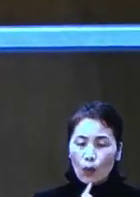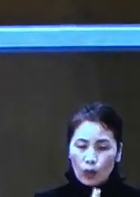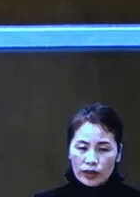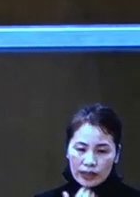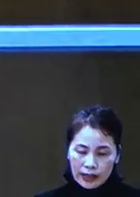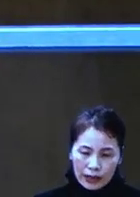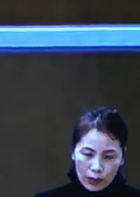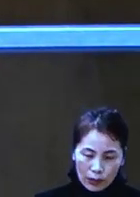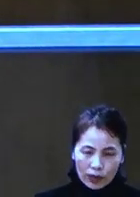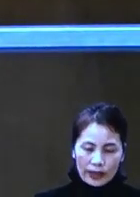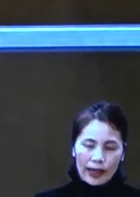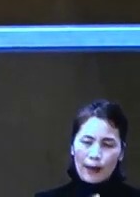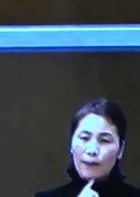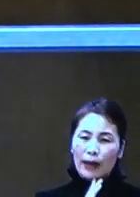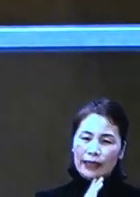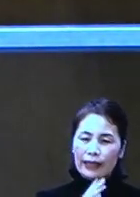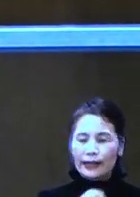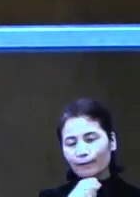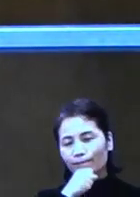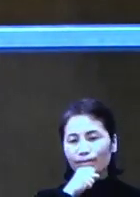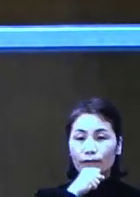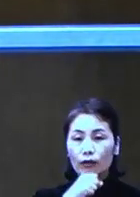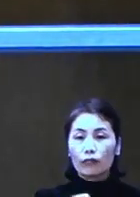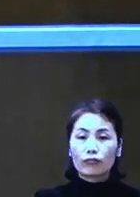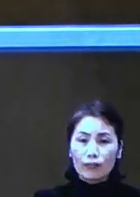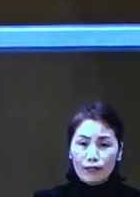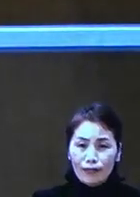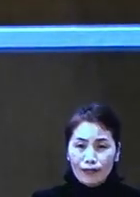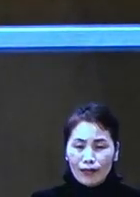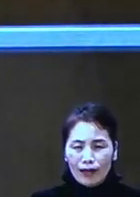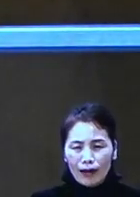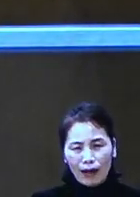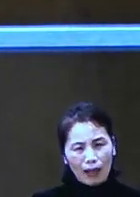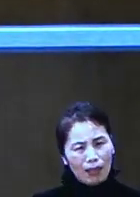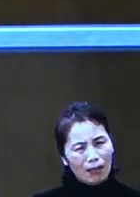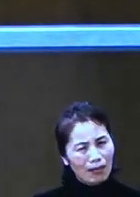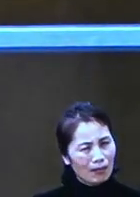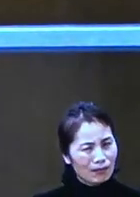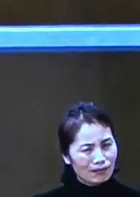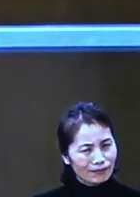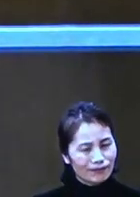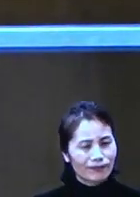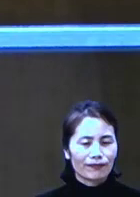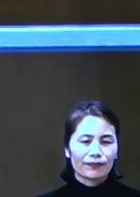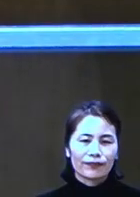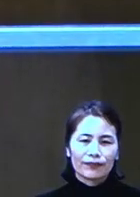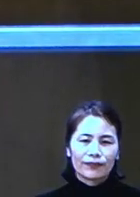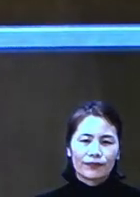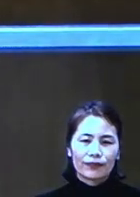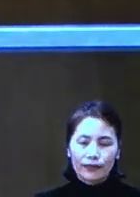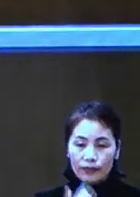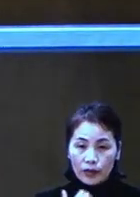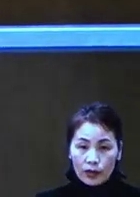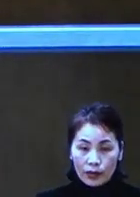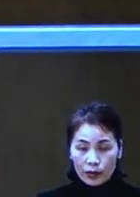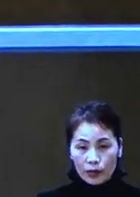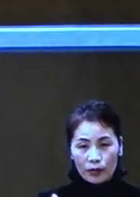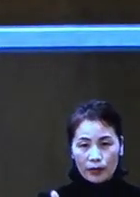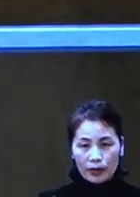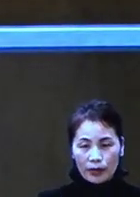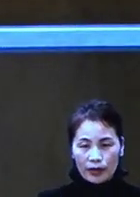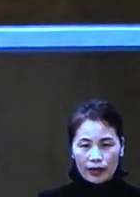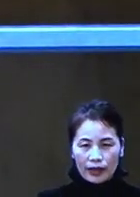나만의 실적이라고 자화자찬하는 모습은 옹졸하기 짝이 없습니다. 경기 도민들조차